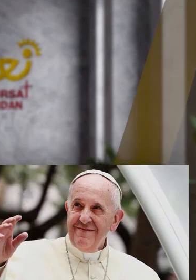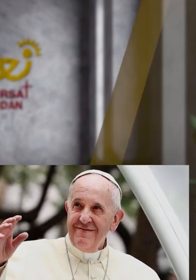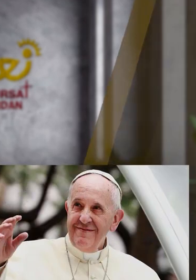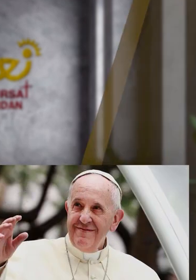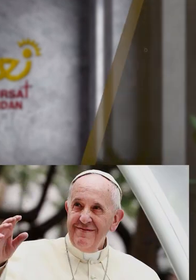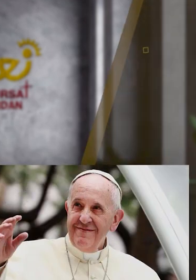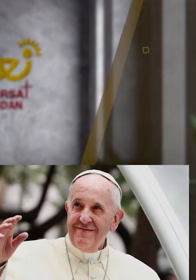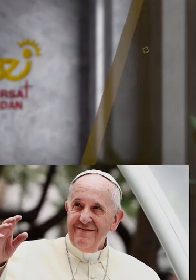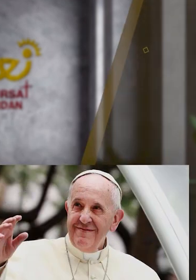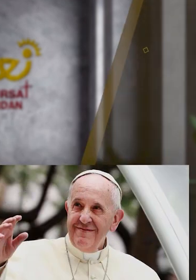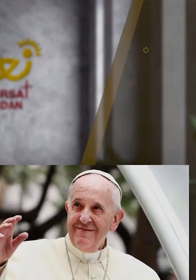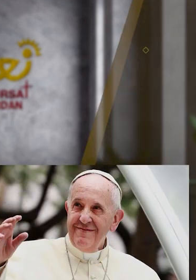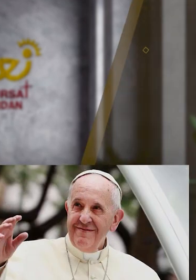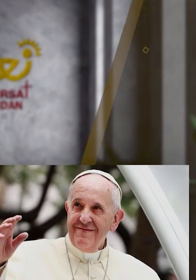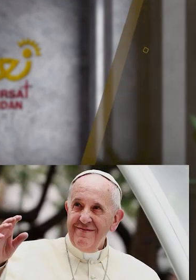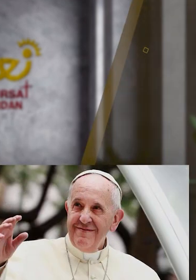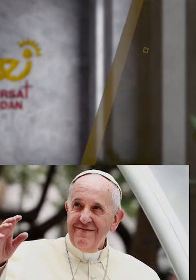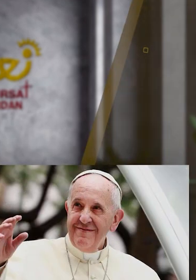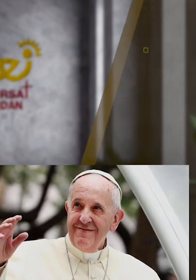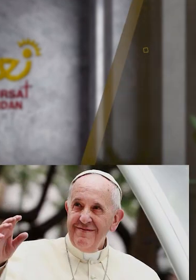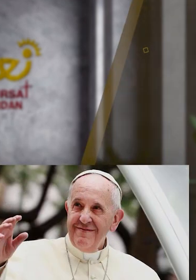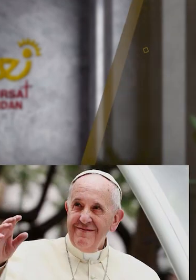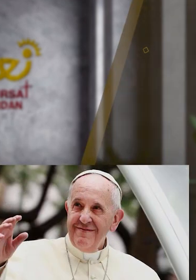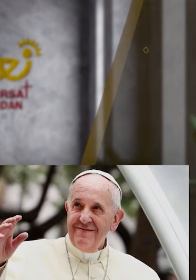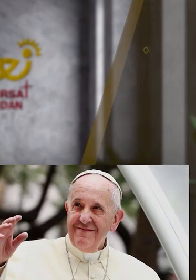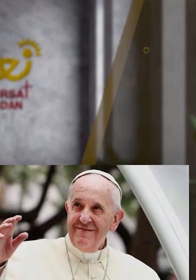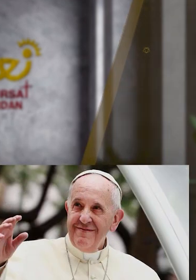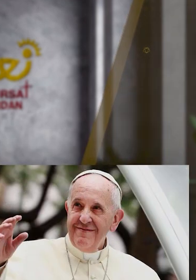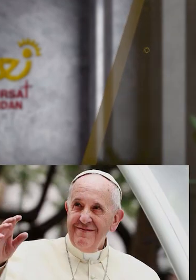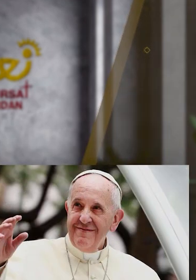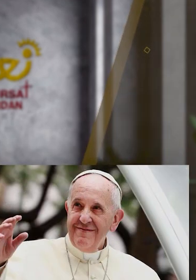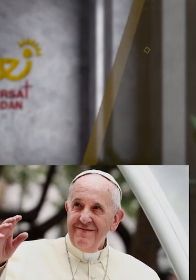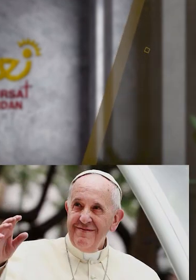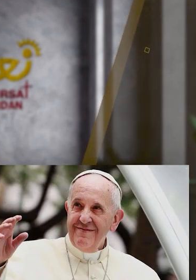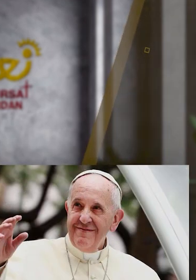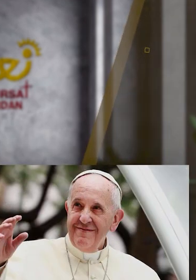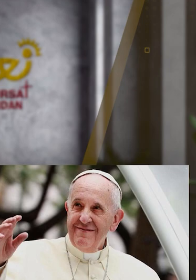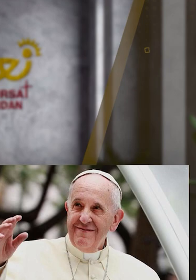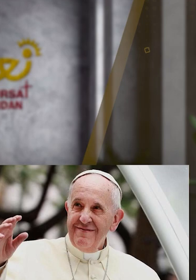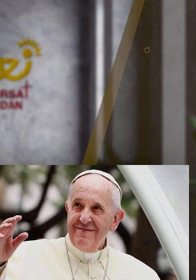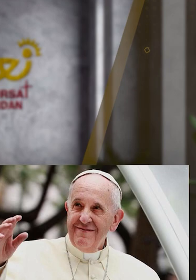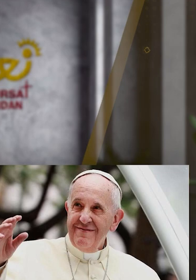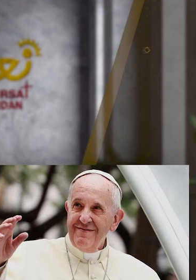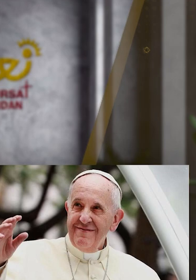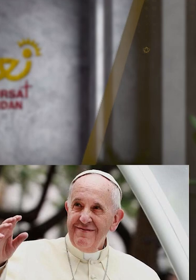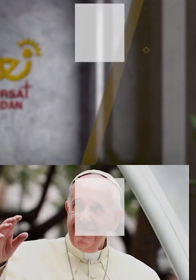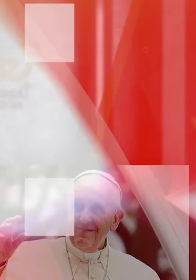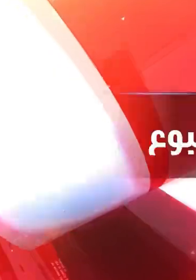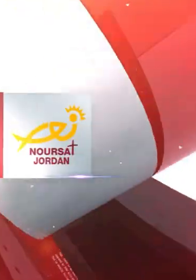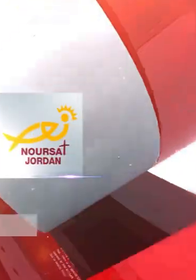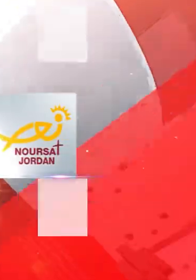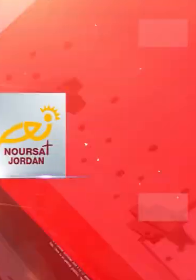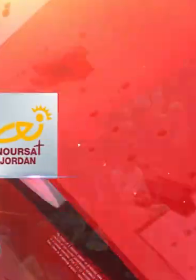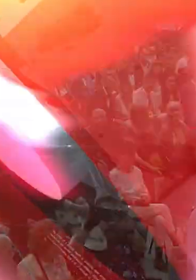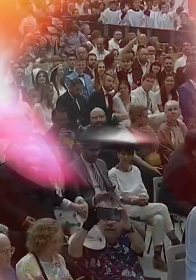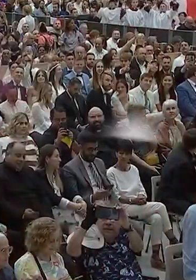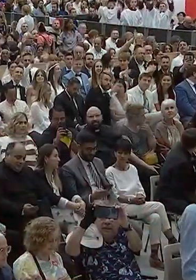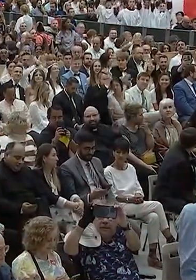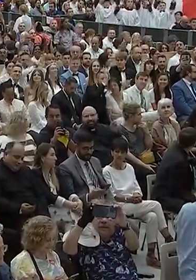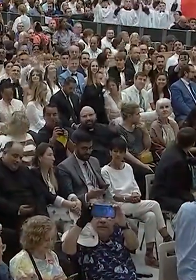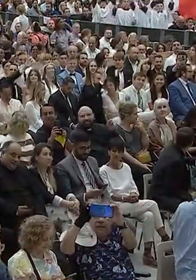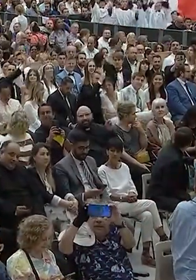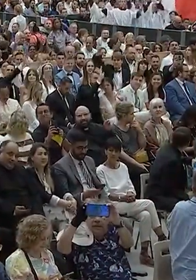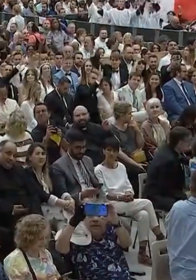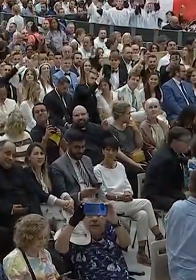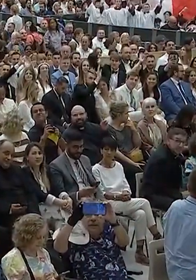اجرى قداسه البابا فرنسيس مقابلته العامه مع المؤمنين في قاعه بولس السادس في الفاتيكان مستهلا تعليمه